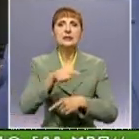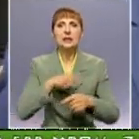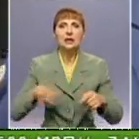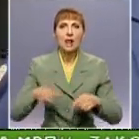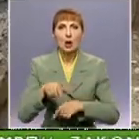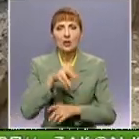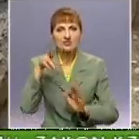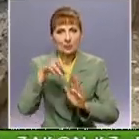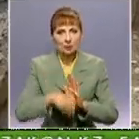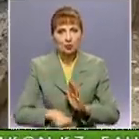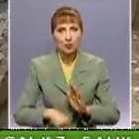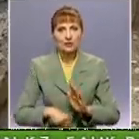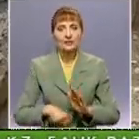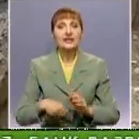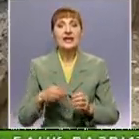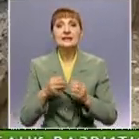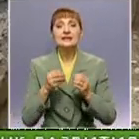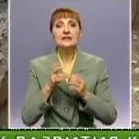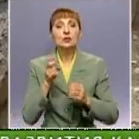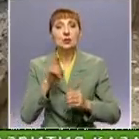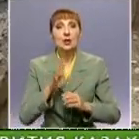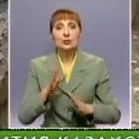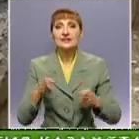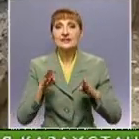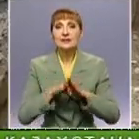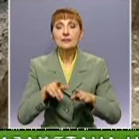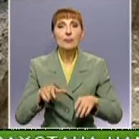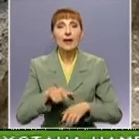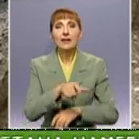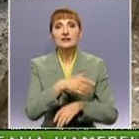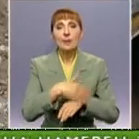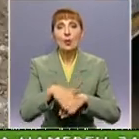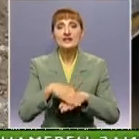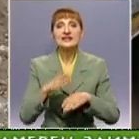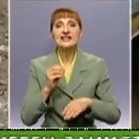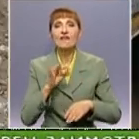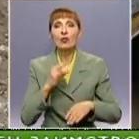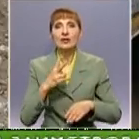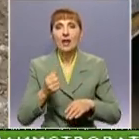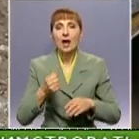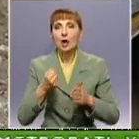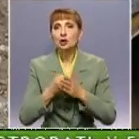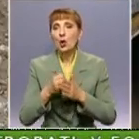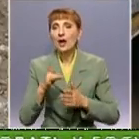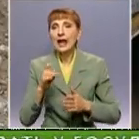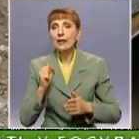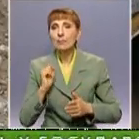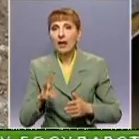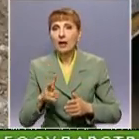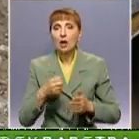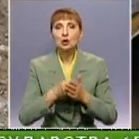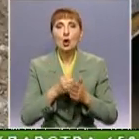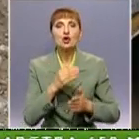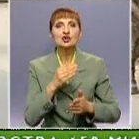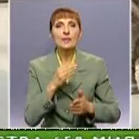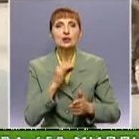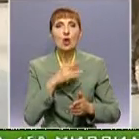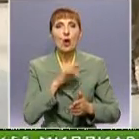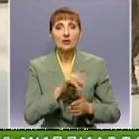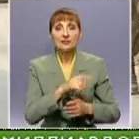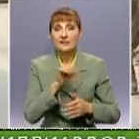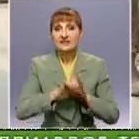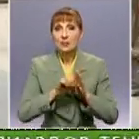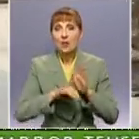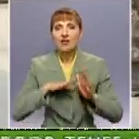предусмотрено. С 10 июня будет закрыт проезд по проспекту Сейфуллина от проспекта Раимбека до улицы Жибек-Жолы. Этой зимой там